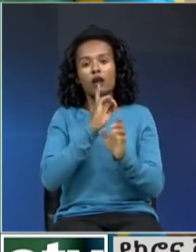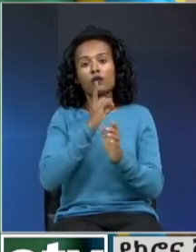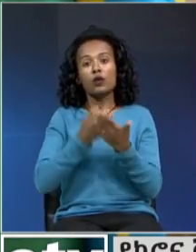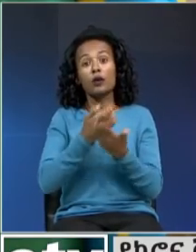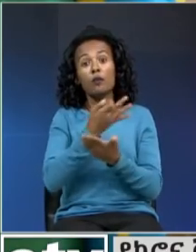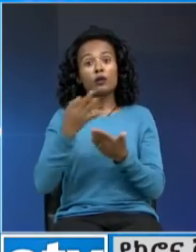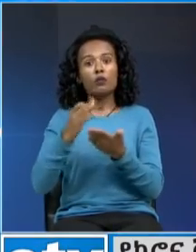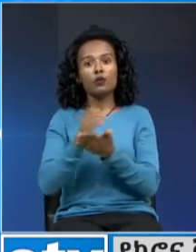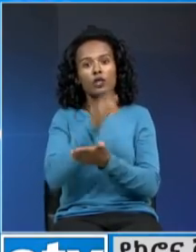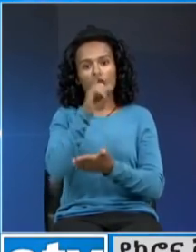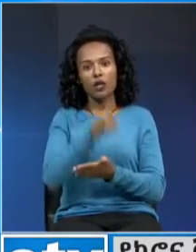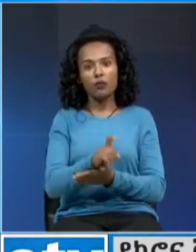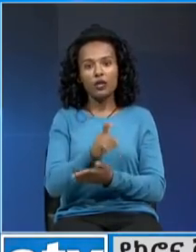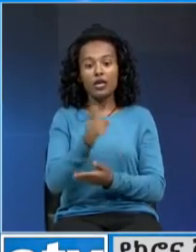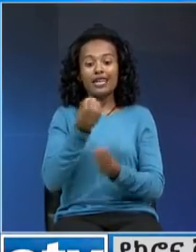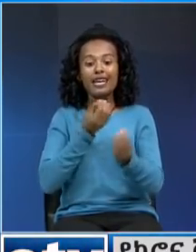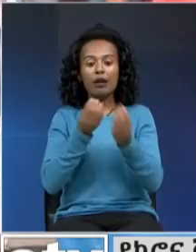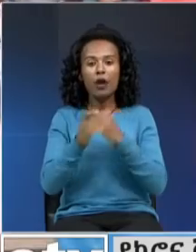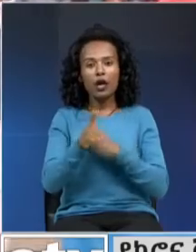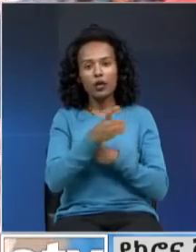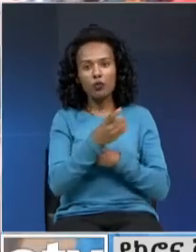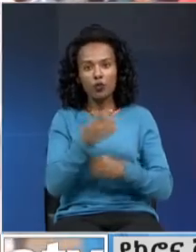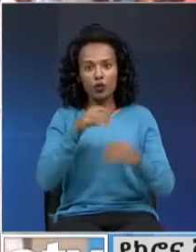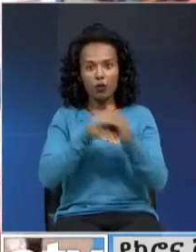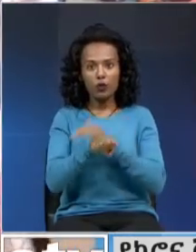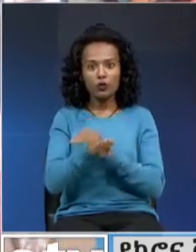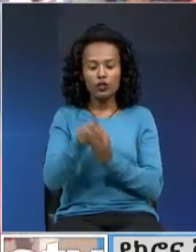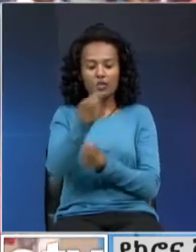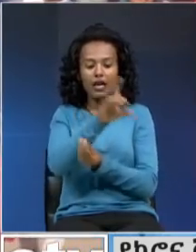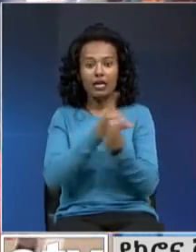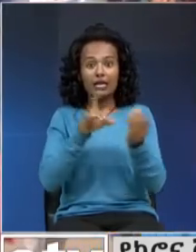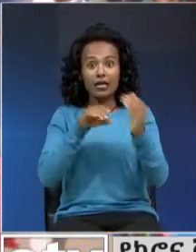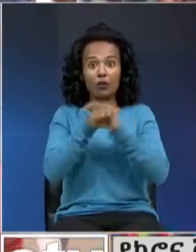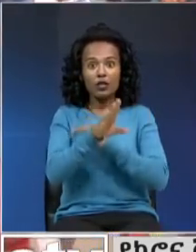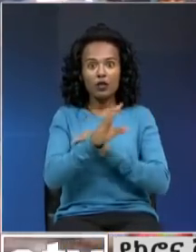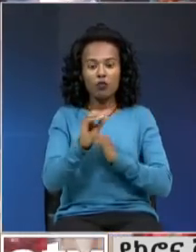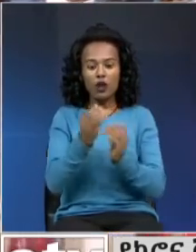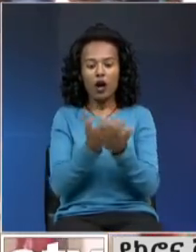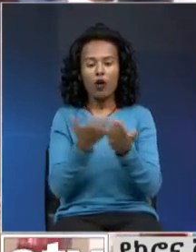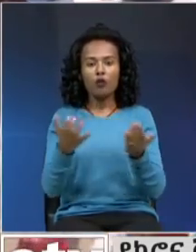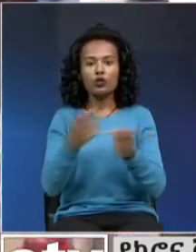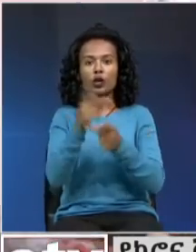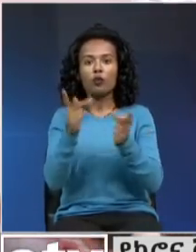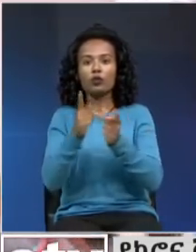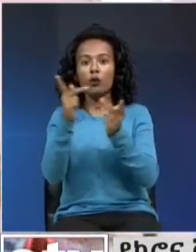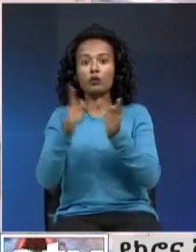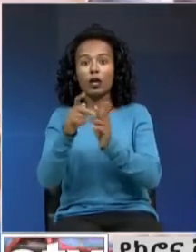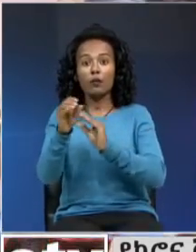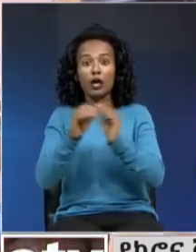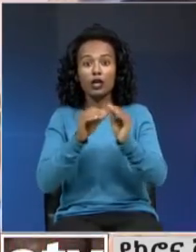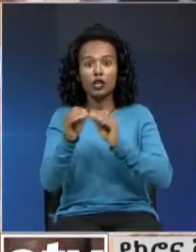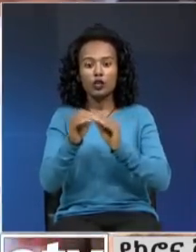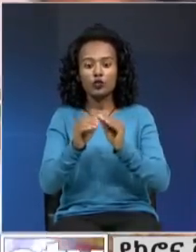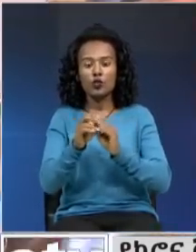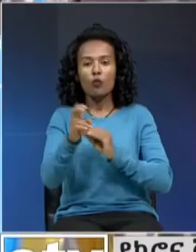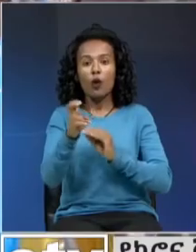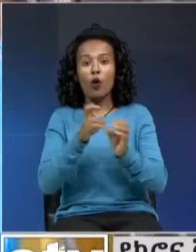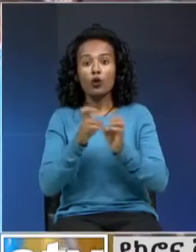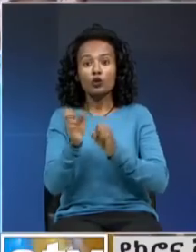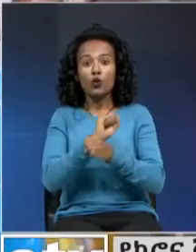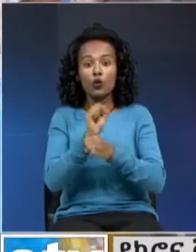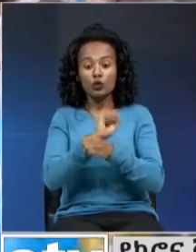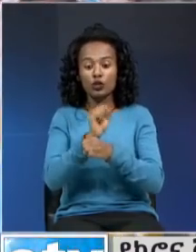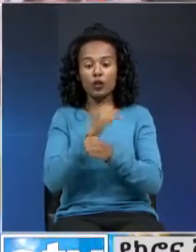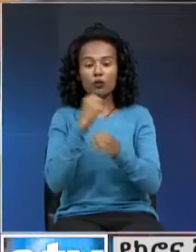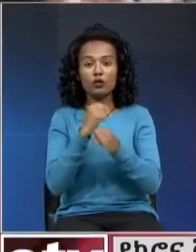መውሰድ ይኖርብናል ማለት ነው። ለገበያ የሚሆኑ ግብዓቶችን ከክልል የሚያስገቡና እቃዎችን ከቦታ ቦታ የሚያንቀሳቅሱ መጓጓዣዎች